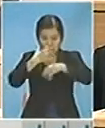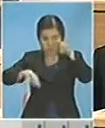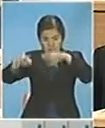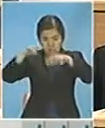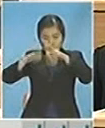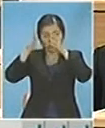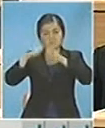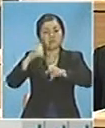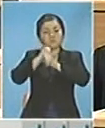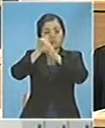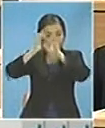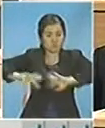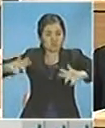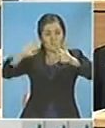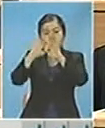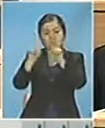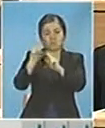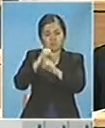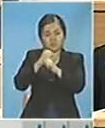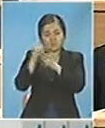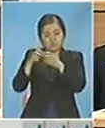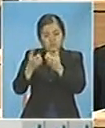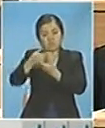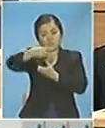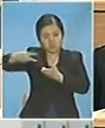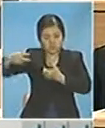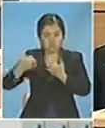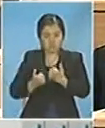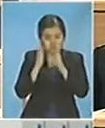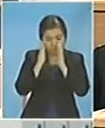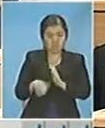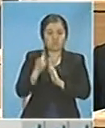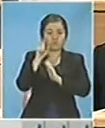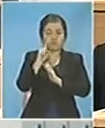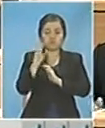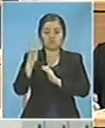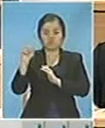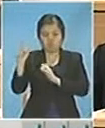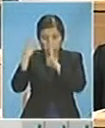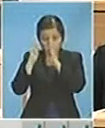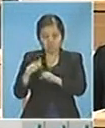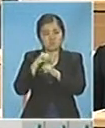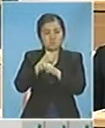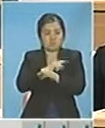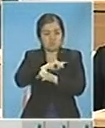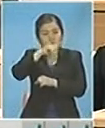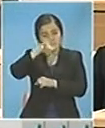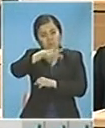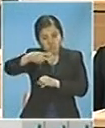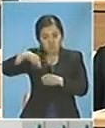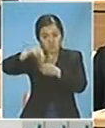บุคคลที่มีค่าเหล่านี้นะคะมีเพียงปัจจุบันนี้ก็มีแค่171ท่านเท่านั้นนะคะแล้วก็ท่านเหล่